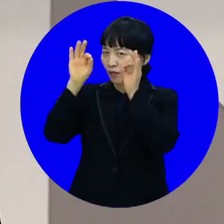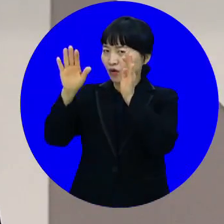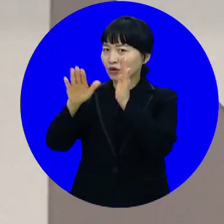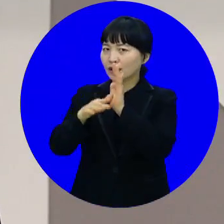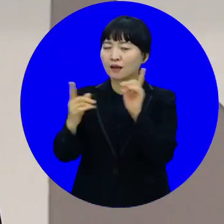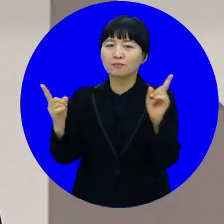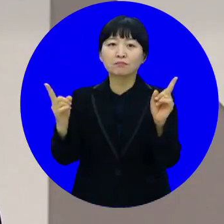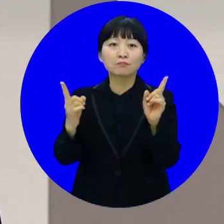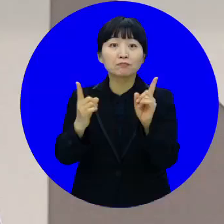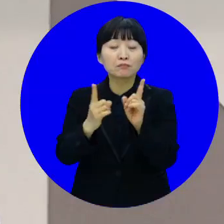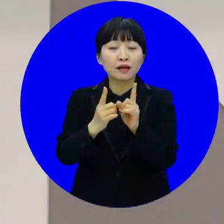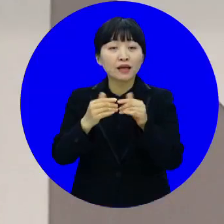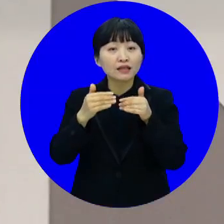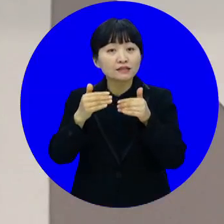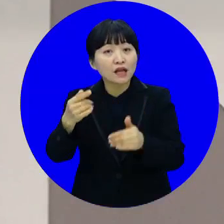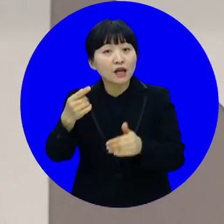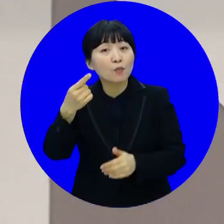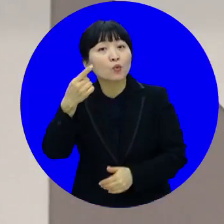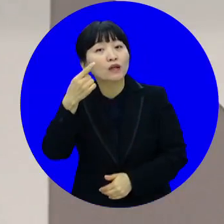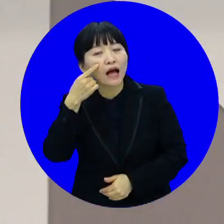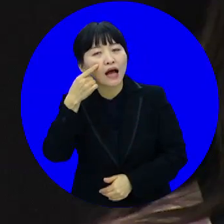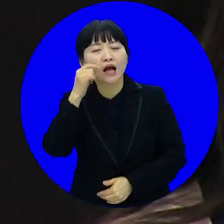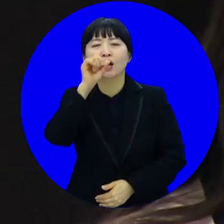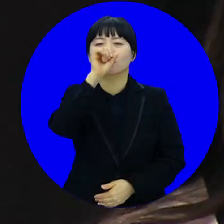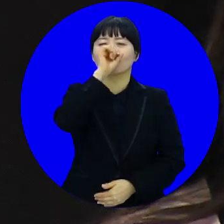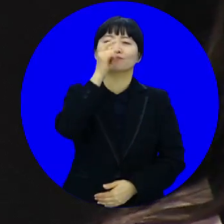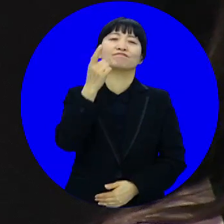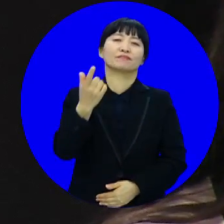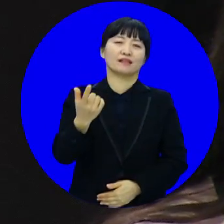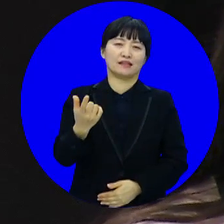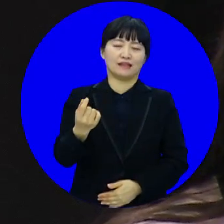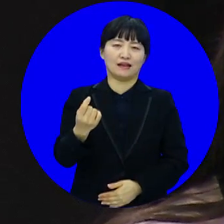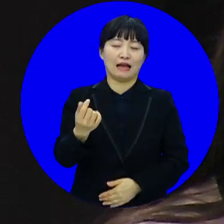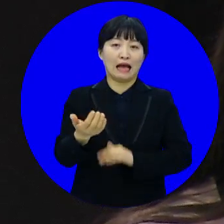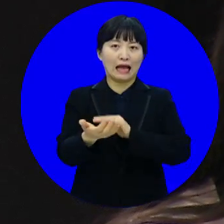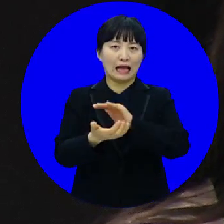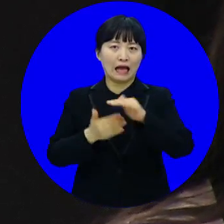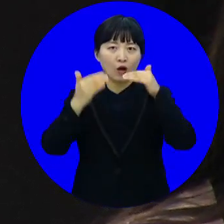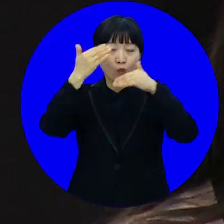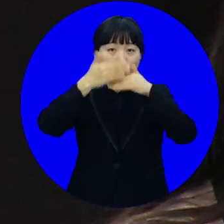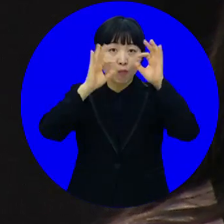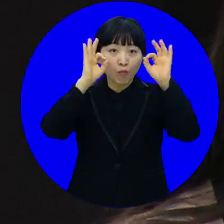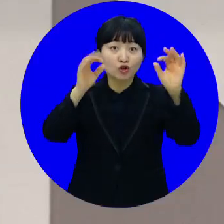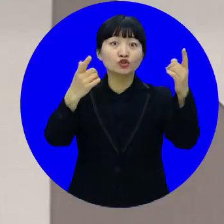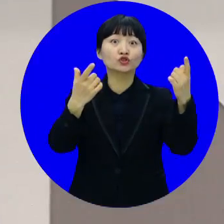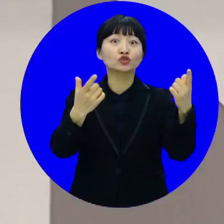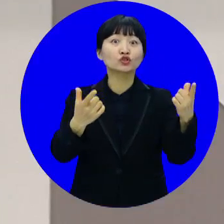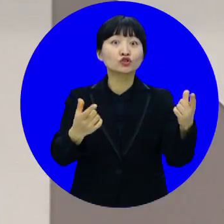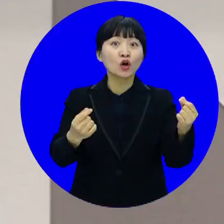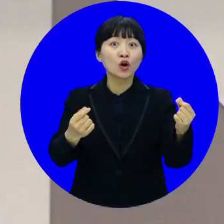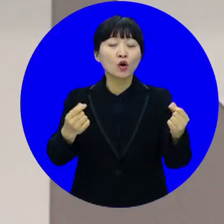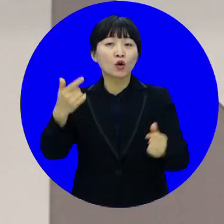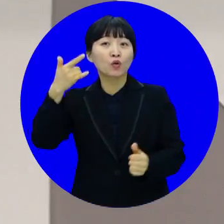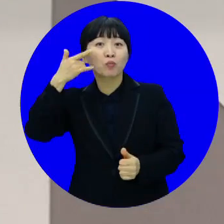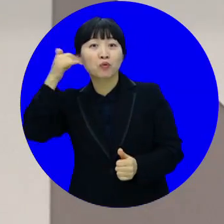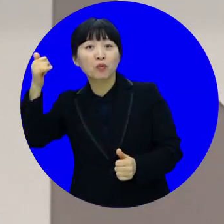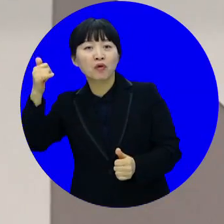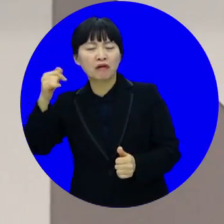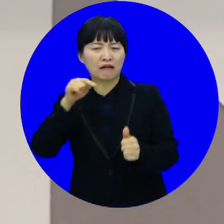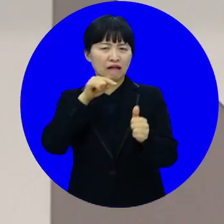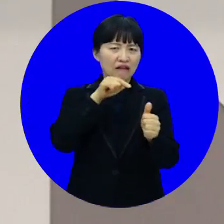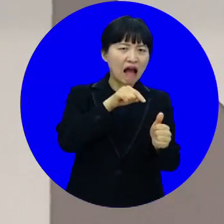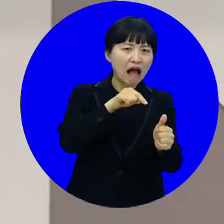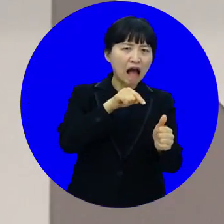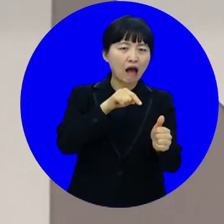미나의 입장에서 면접 교섭을 진행해 보면 어떨까 한번 생각해 봅니다. 아까 화면에서도 나와 있듯이 어떤 한쪽 부모한테